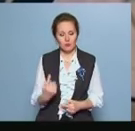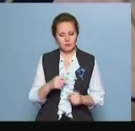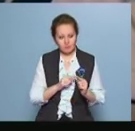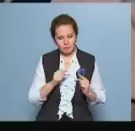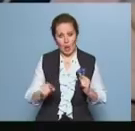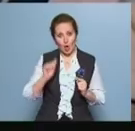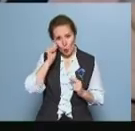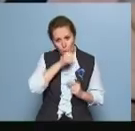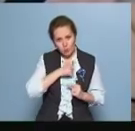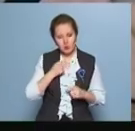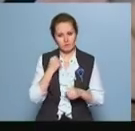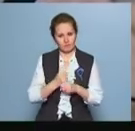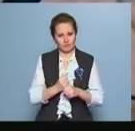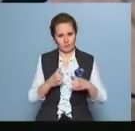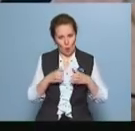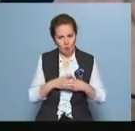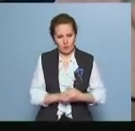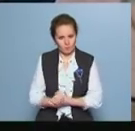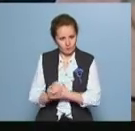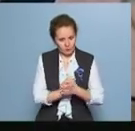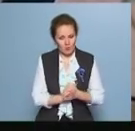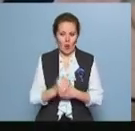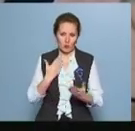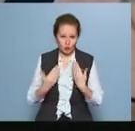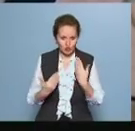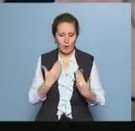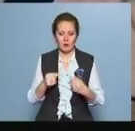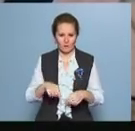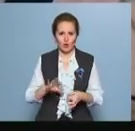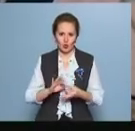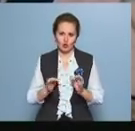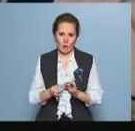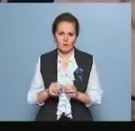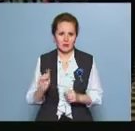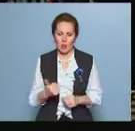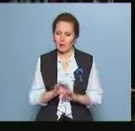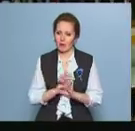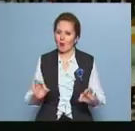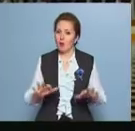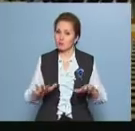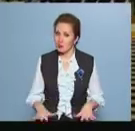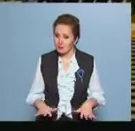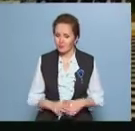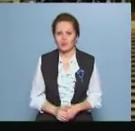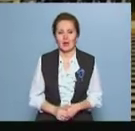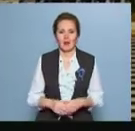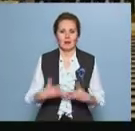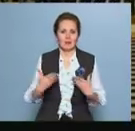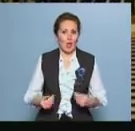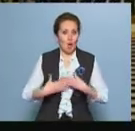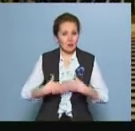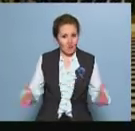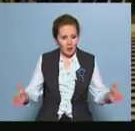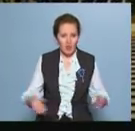Может быть, да, даже десятилетия. И в этом отношении Ижевск для нас, ну, наверное, самая идеальная площадка. День открытых дверей – часть